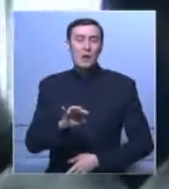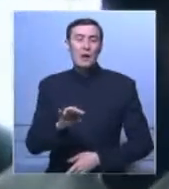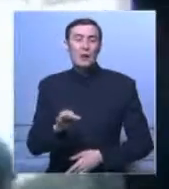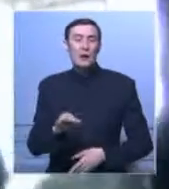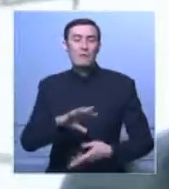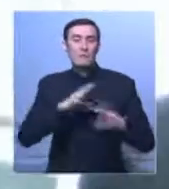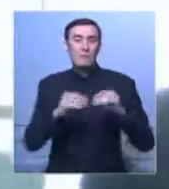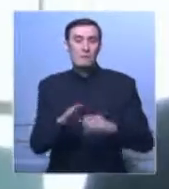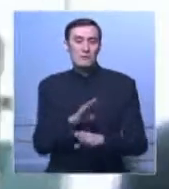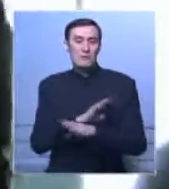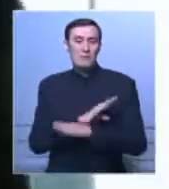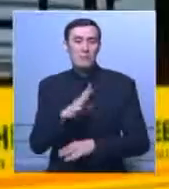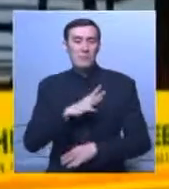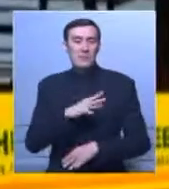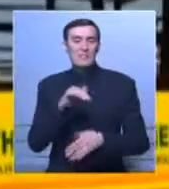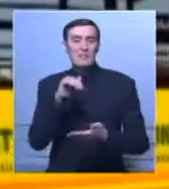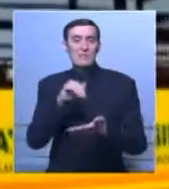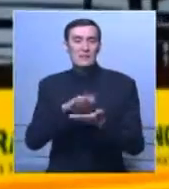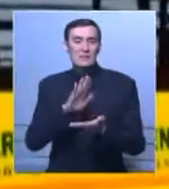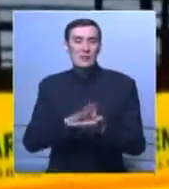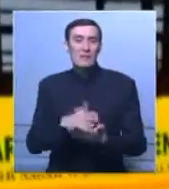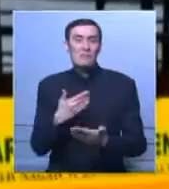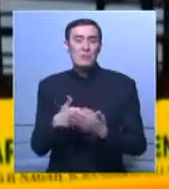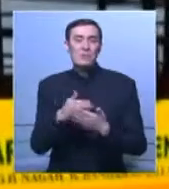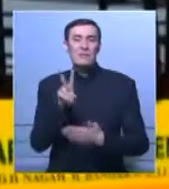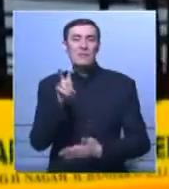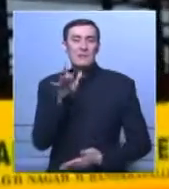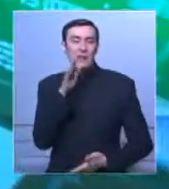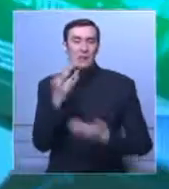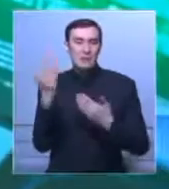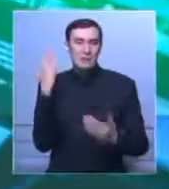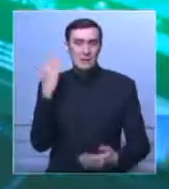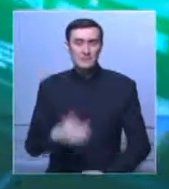смерть человека, был зафиксирован почти 200 лет назад.